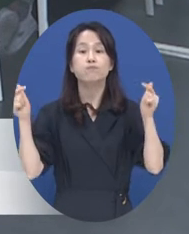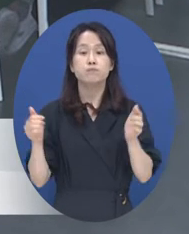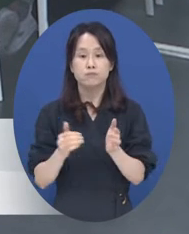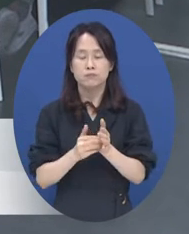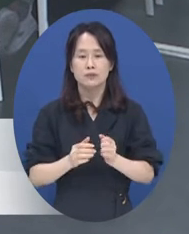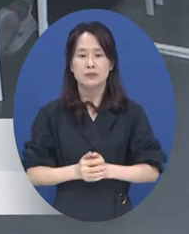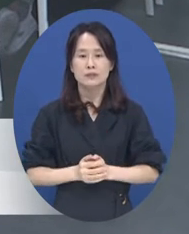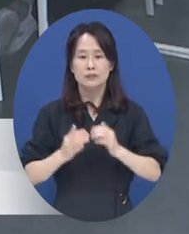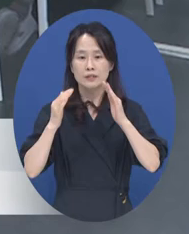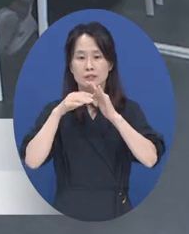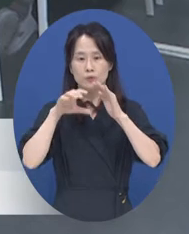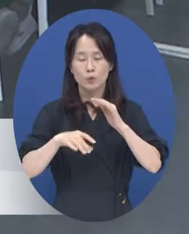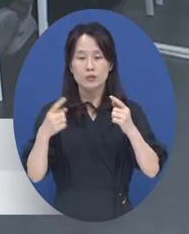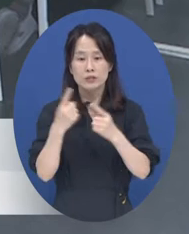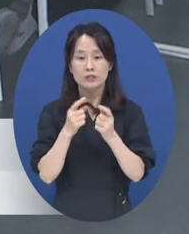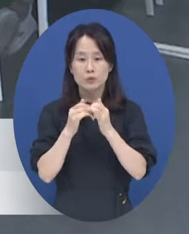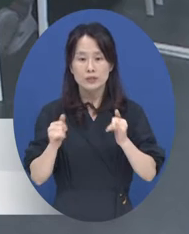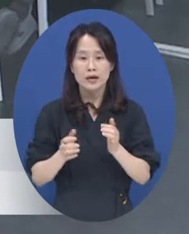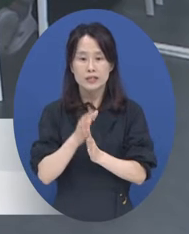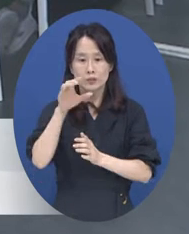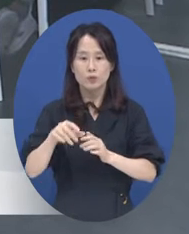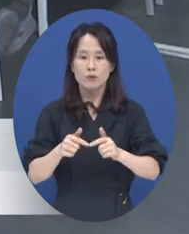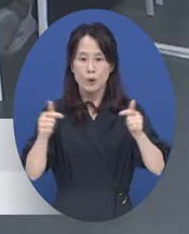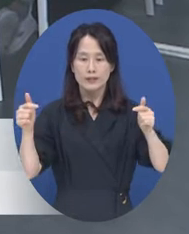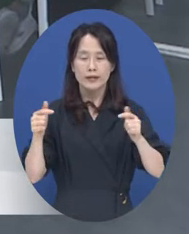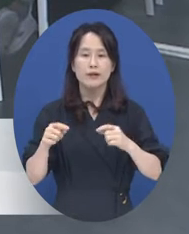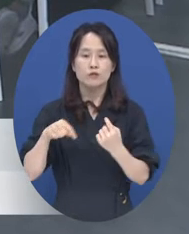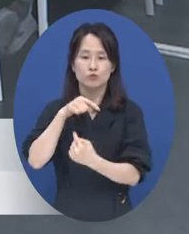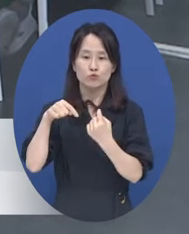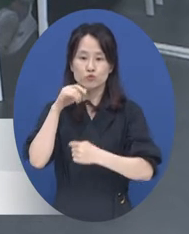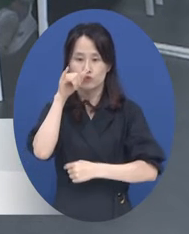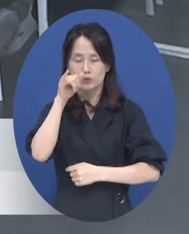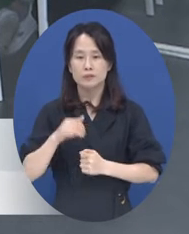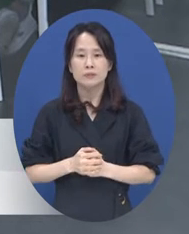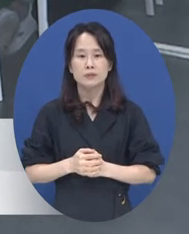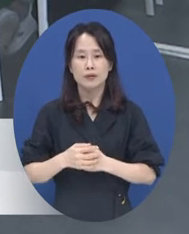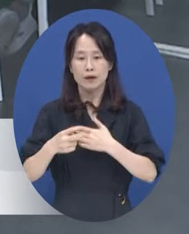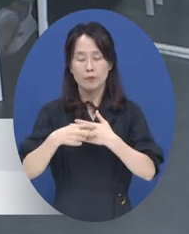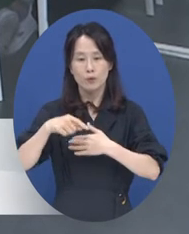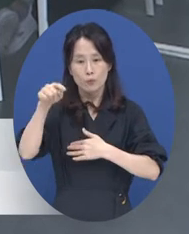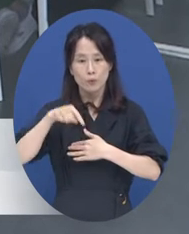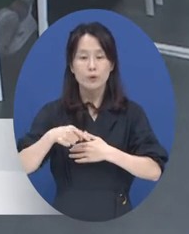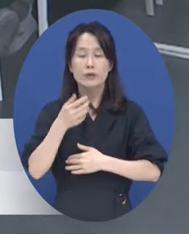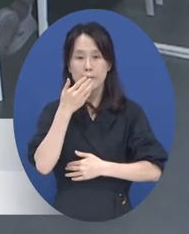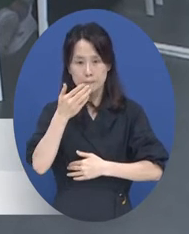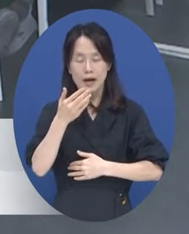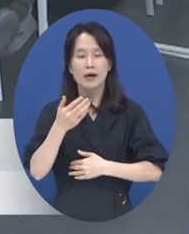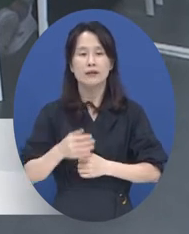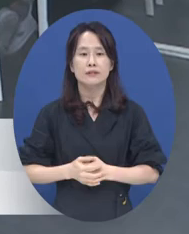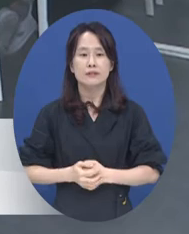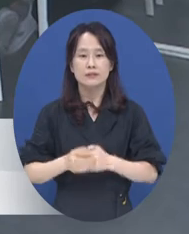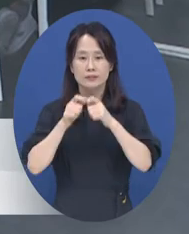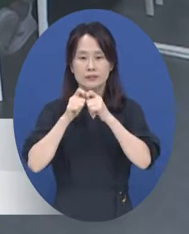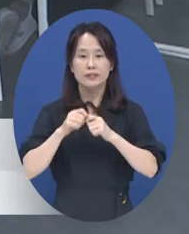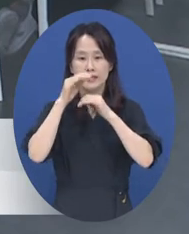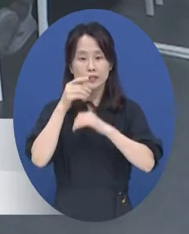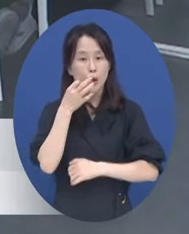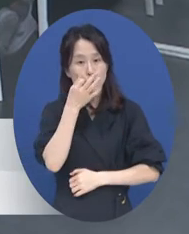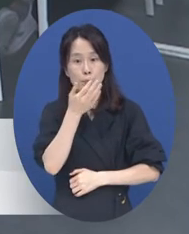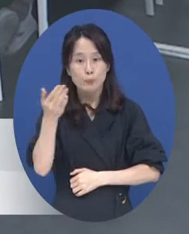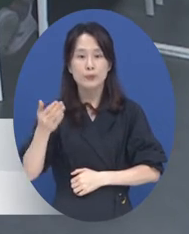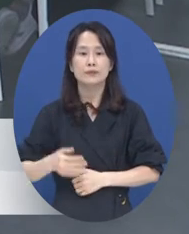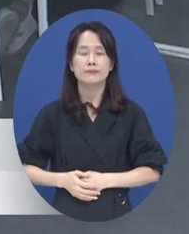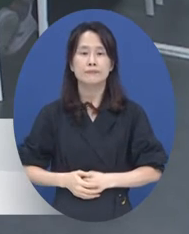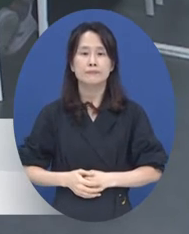경기도는 재택치료자 관리를 시군으로 확대한다고 밝혔습니다. 통원 진료는 이미 가능한 상태입니다. 자세한 내용 최지연 기자의